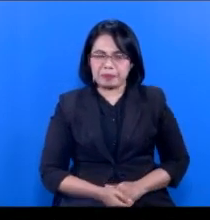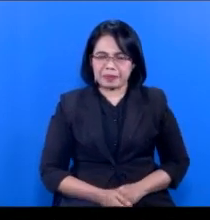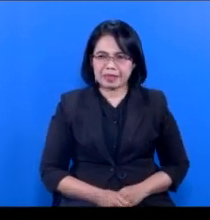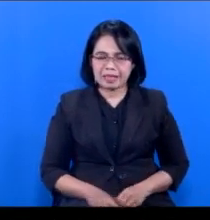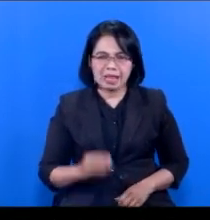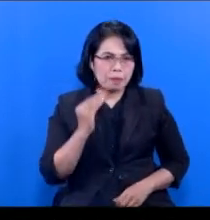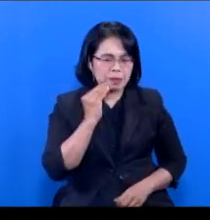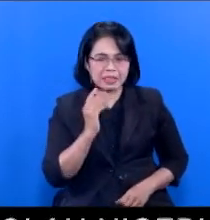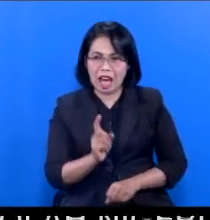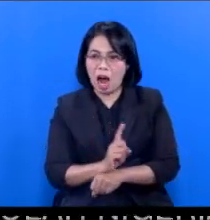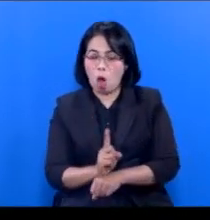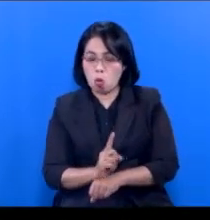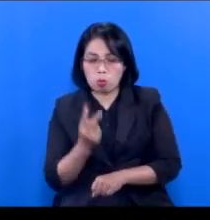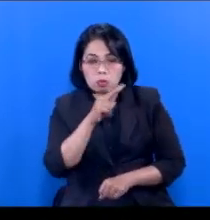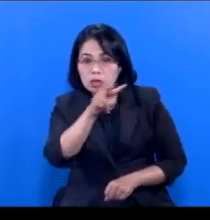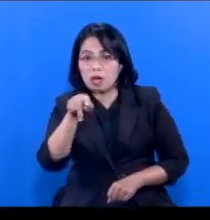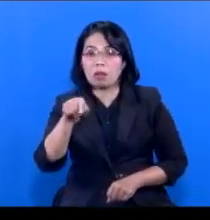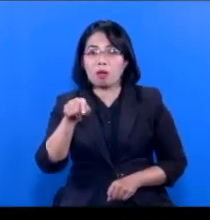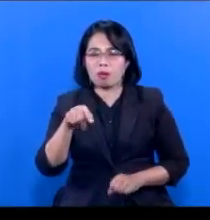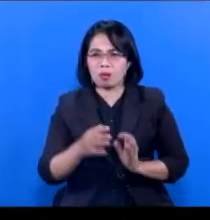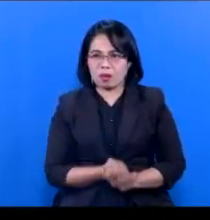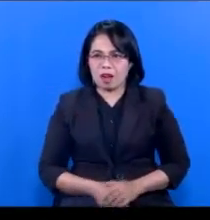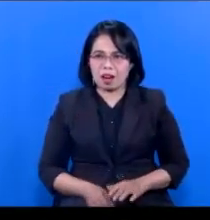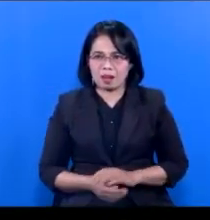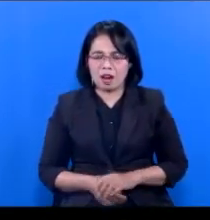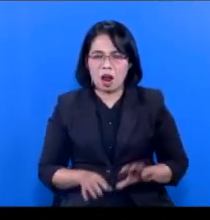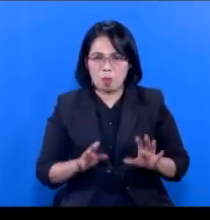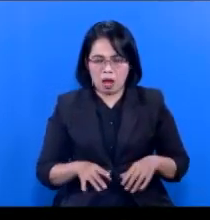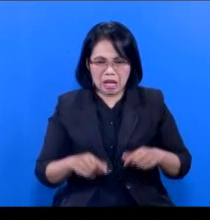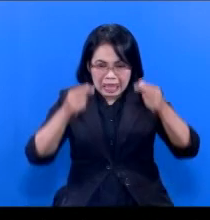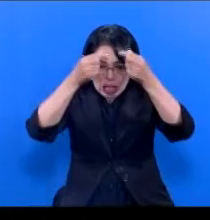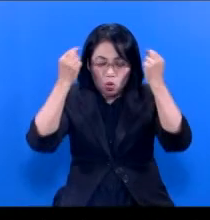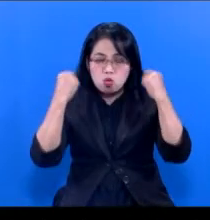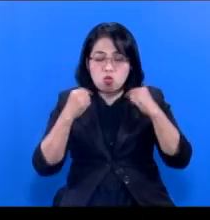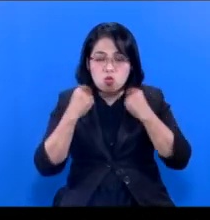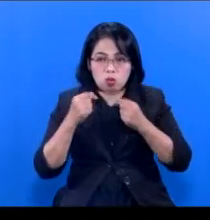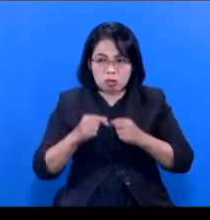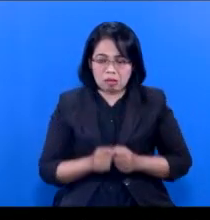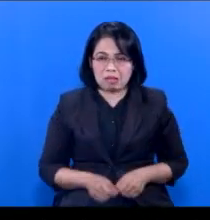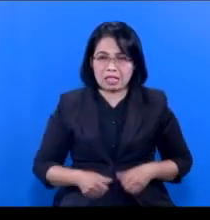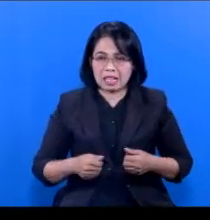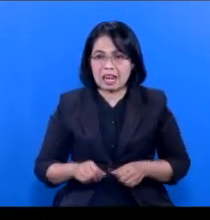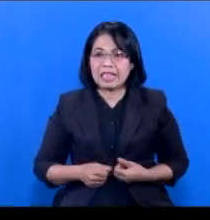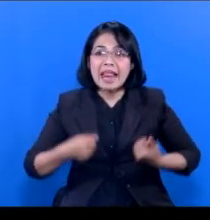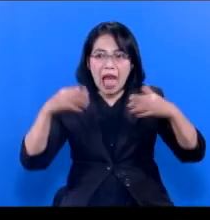2 orang lainnya mengambil barang dagangan. Sekitar puluhan kerudung senilai 1 juta rupiah raib di gondol pelaku.